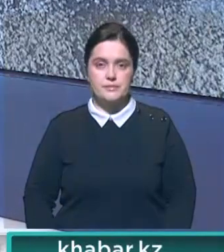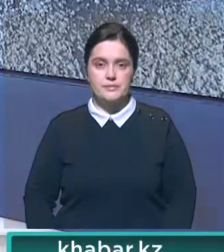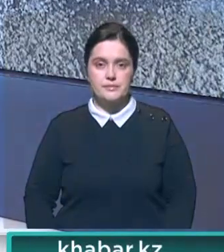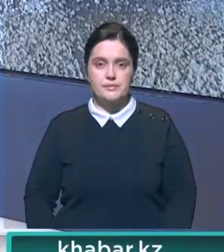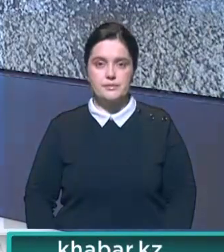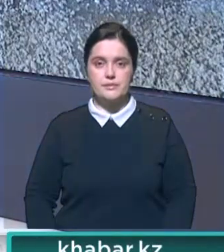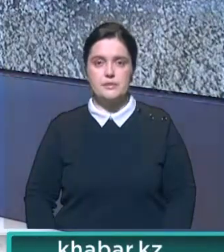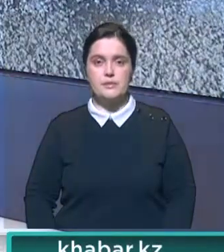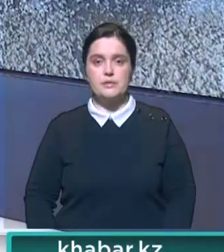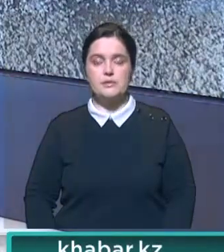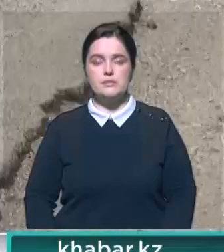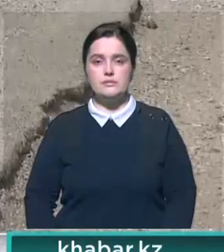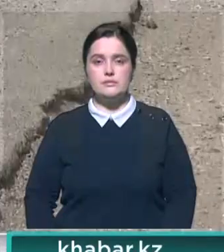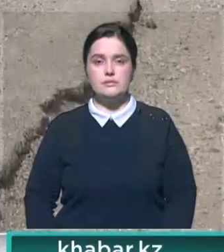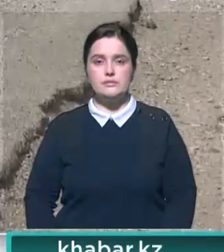этом.